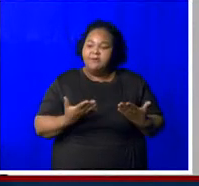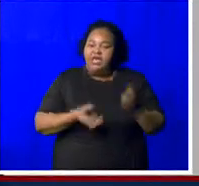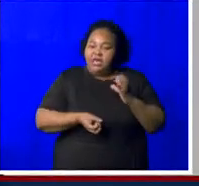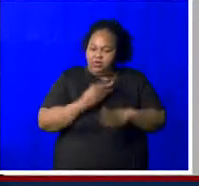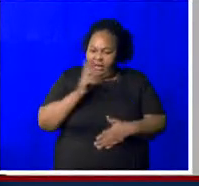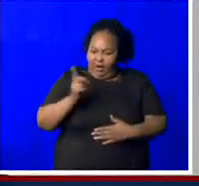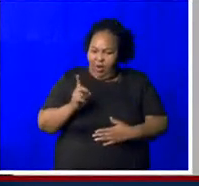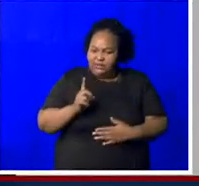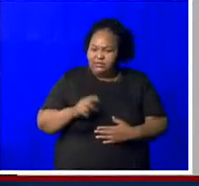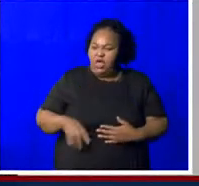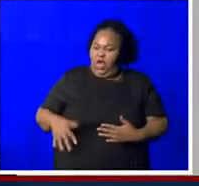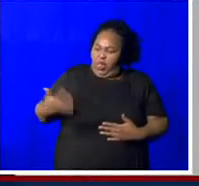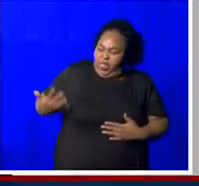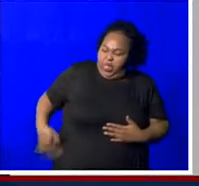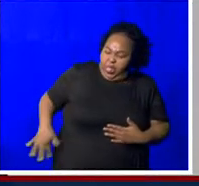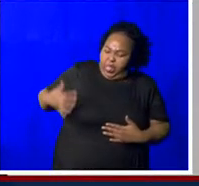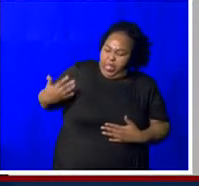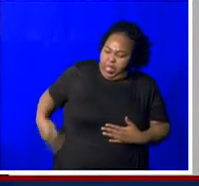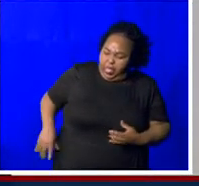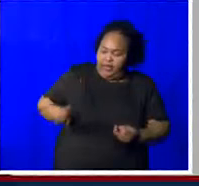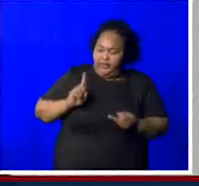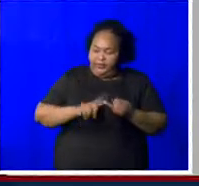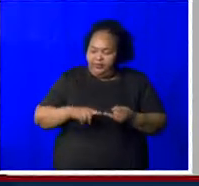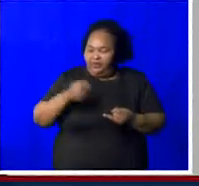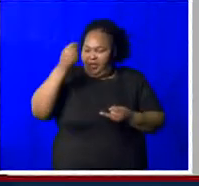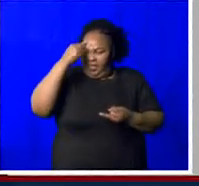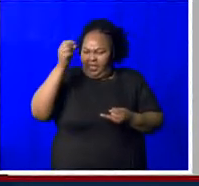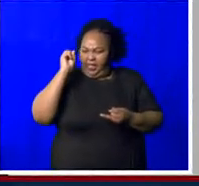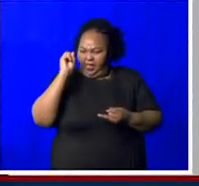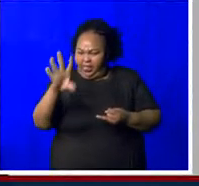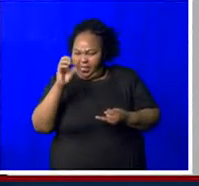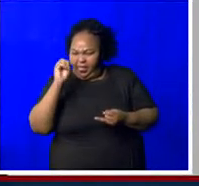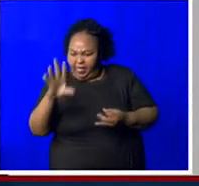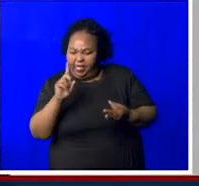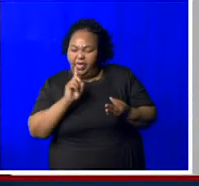kusheka kulawa inhloko nekuhlanda